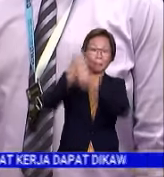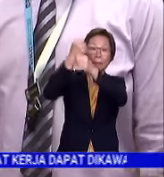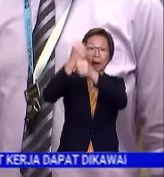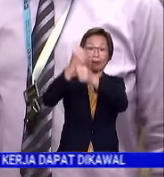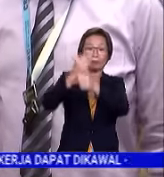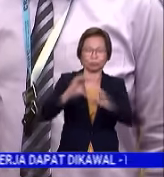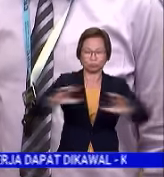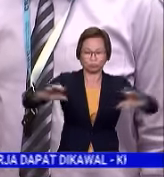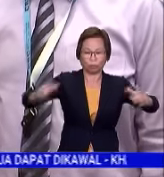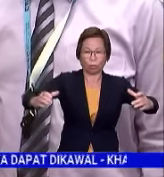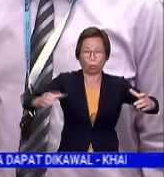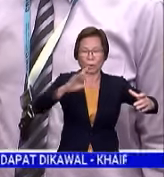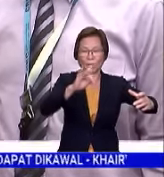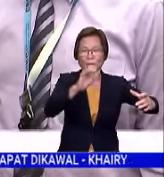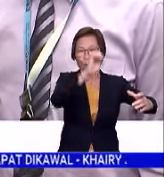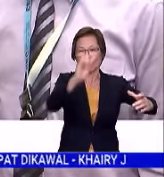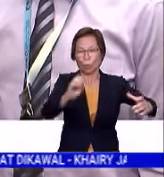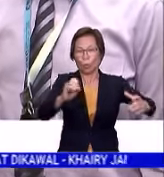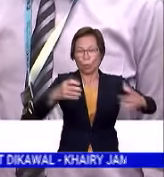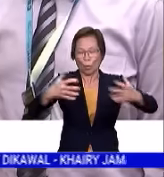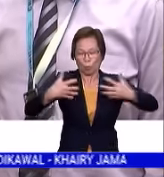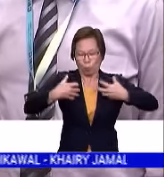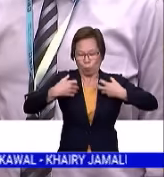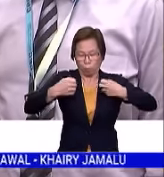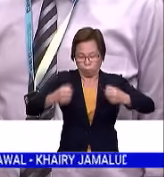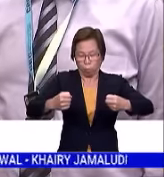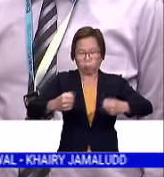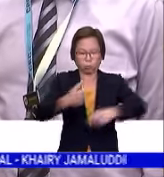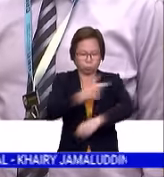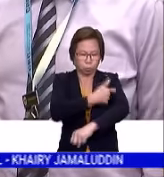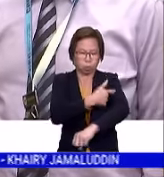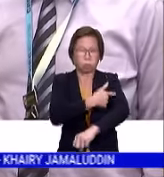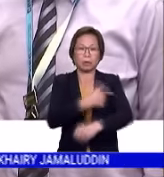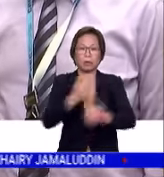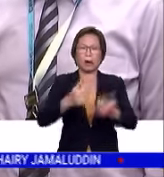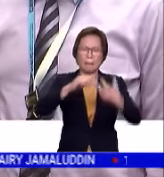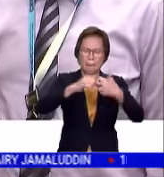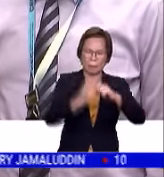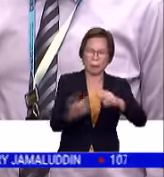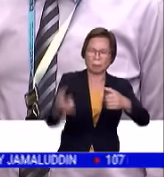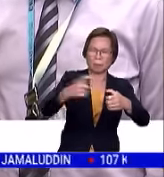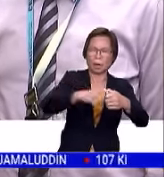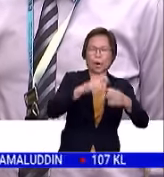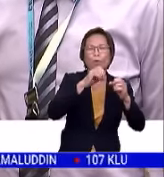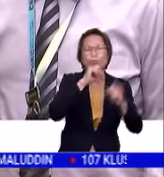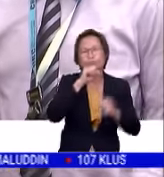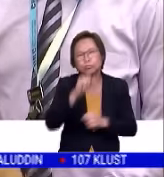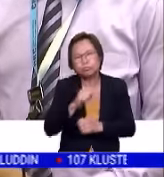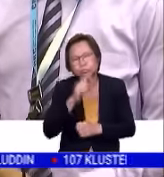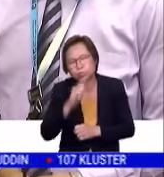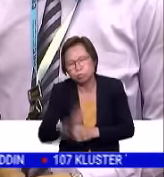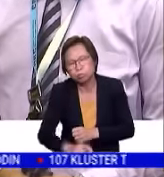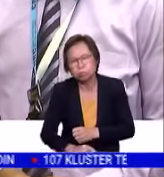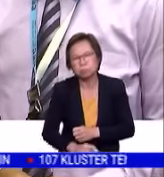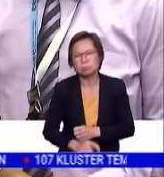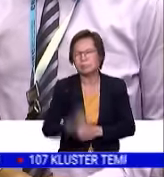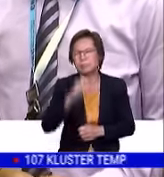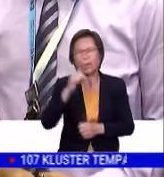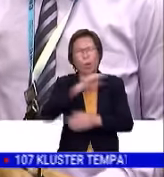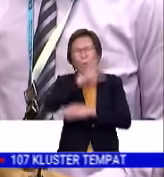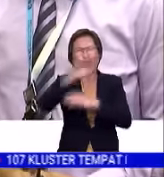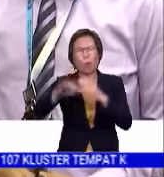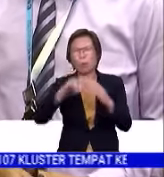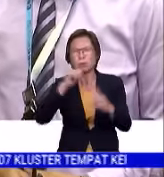80%. Tapi kita ada isu buat masa ini ialah mengenai warga emas. Saya kita dapati tak semua lagi warga